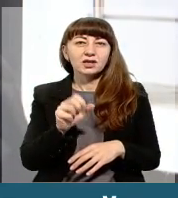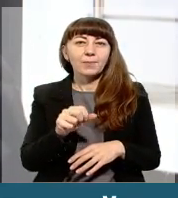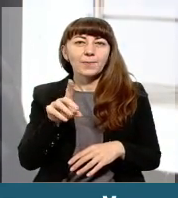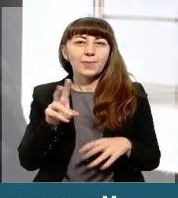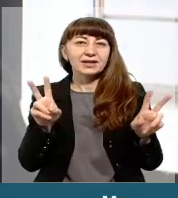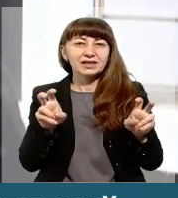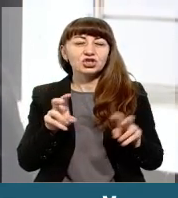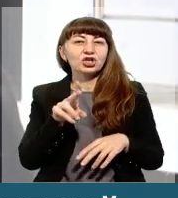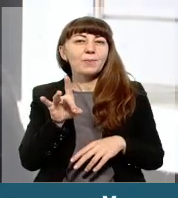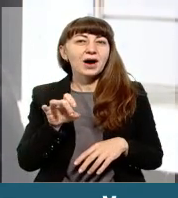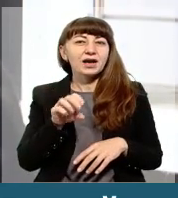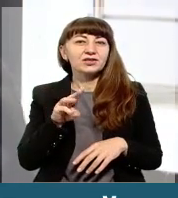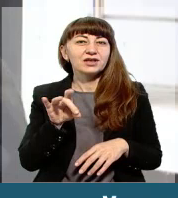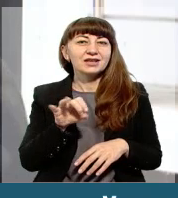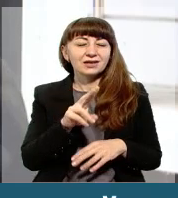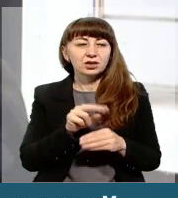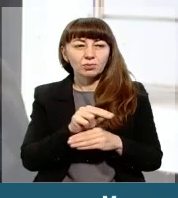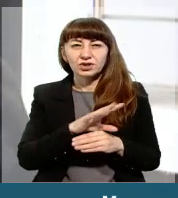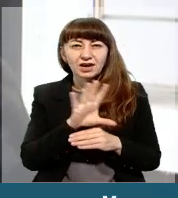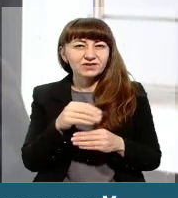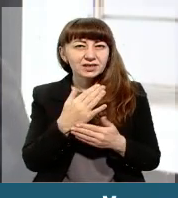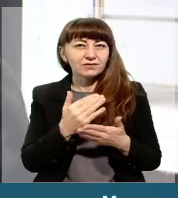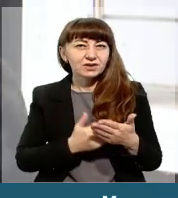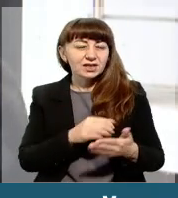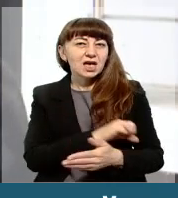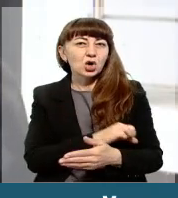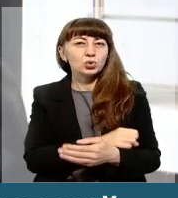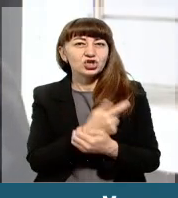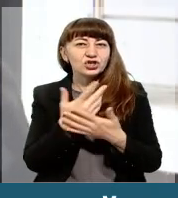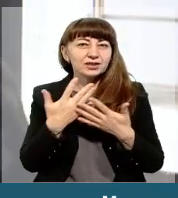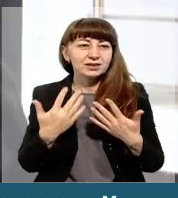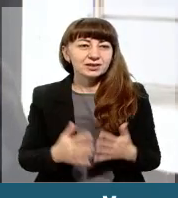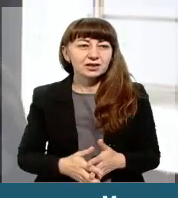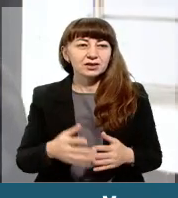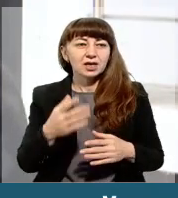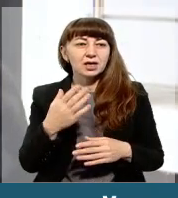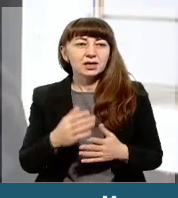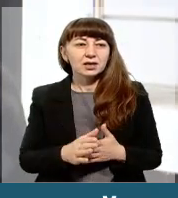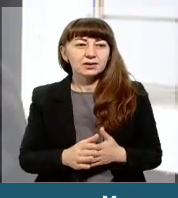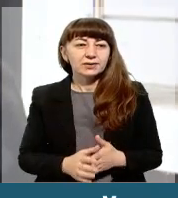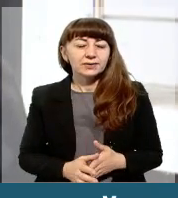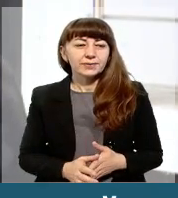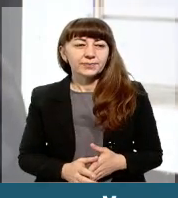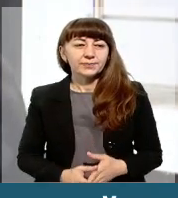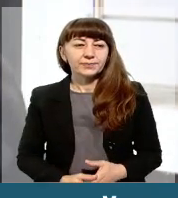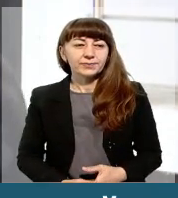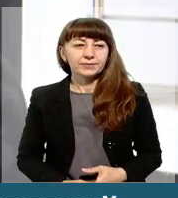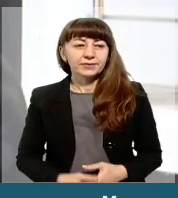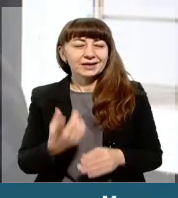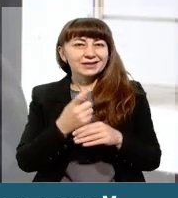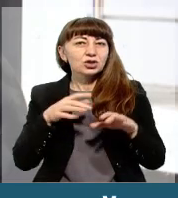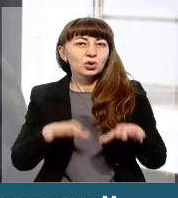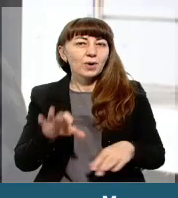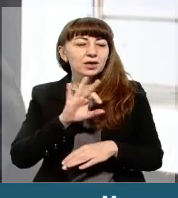Патрик. Она обучена на все виды наркотических средств, синтетической, полусинтетической, а также растительной группы. Данная